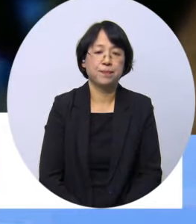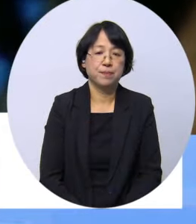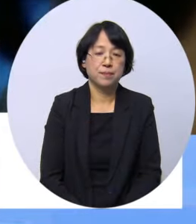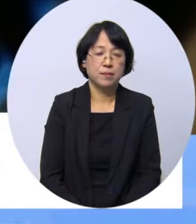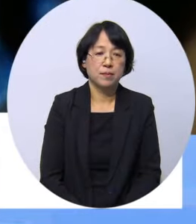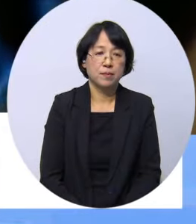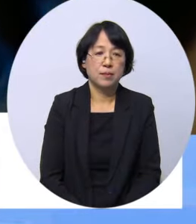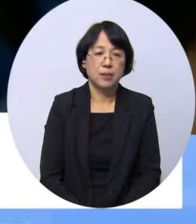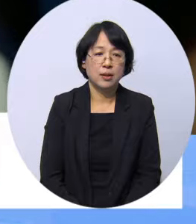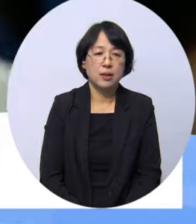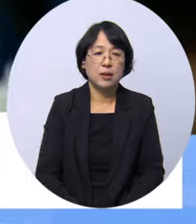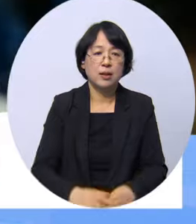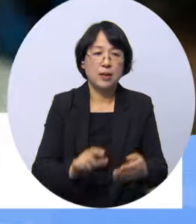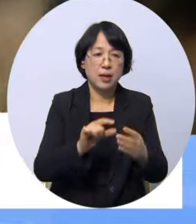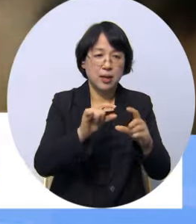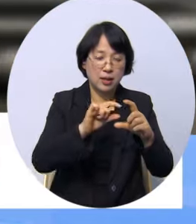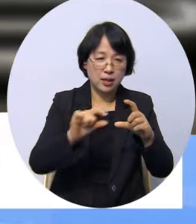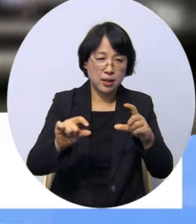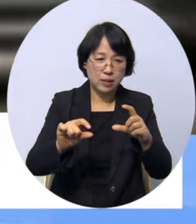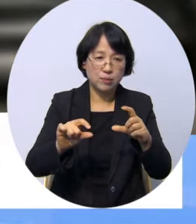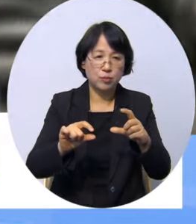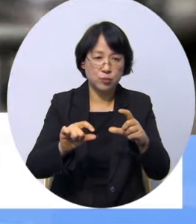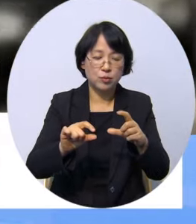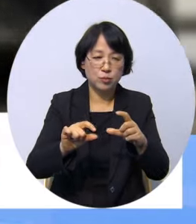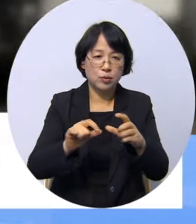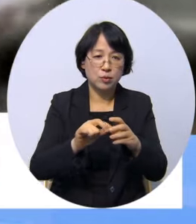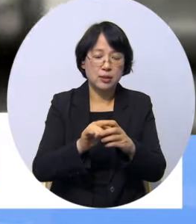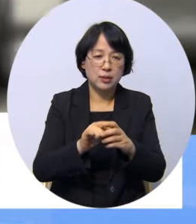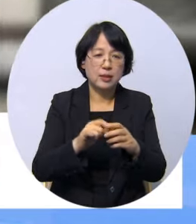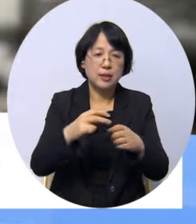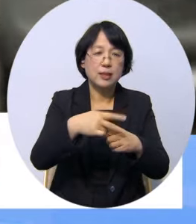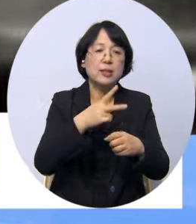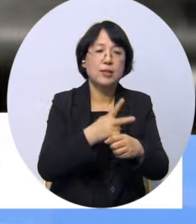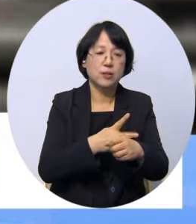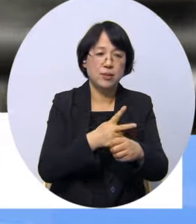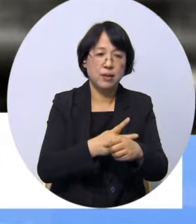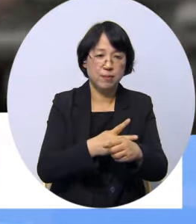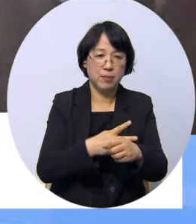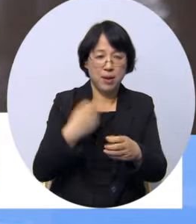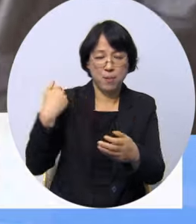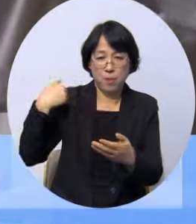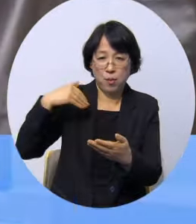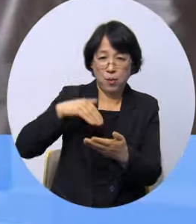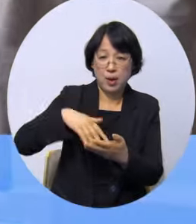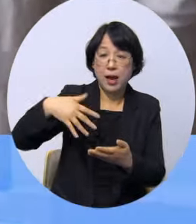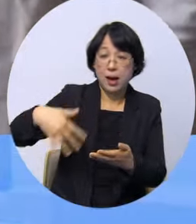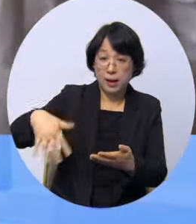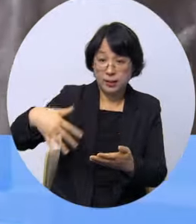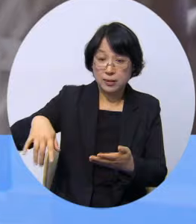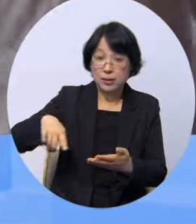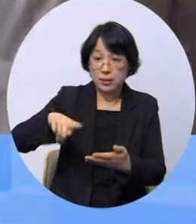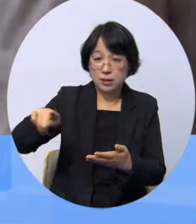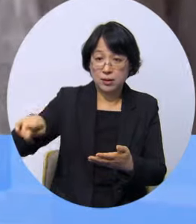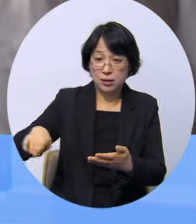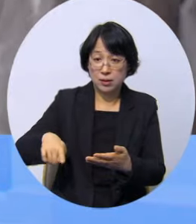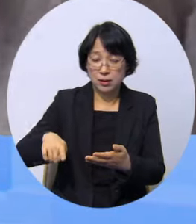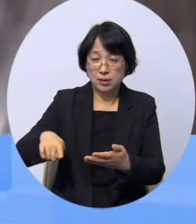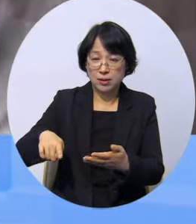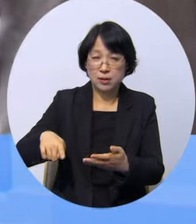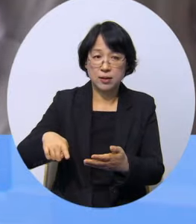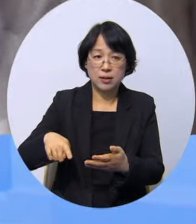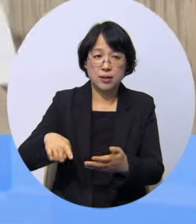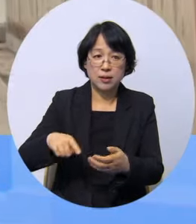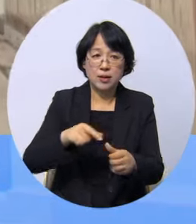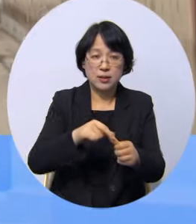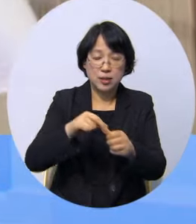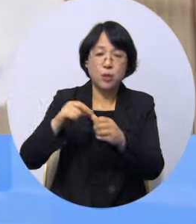함께 일부 개원가 후 돕기의 일환으로 미복귀 전공의들을 채용하면 징계 사유에 해당된다는